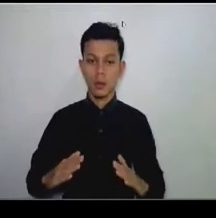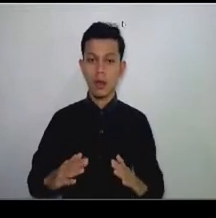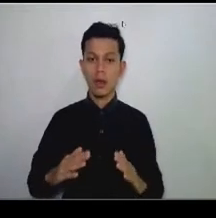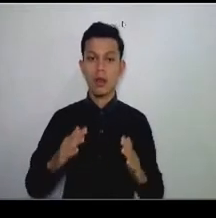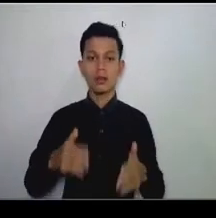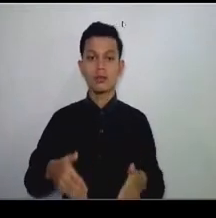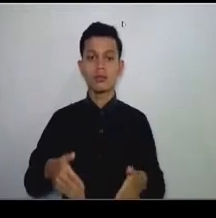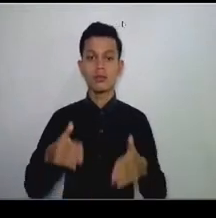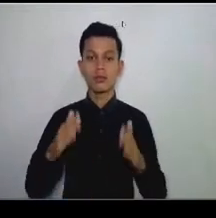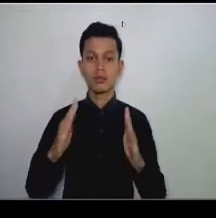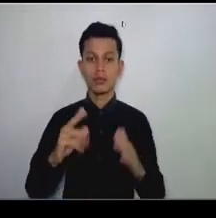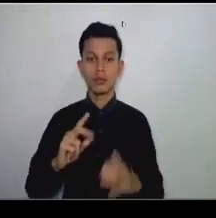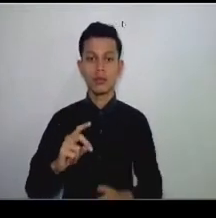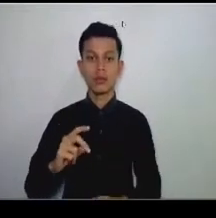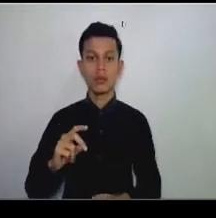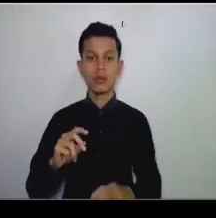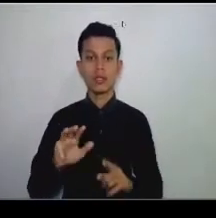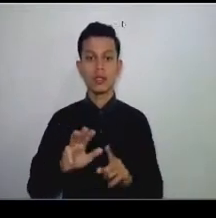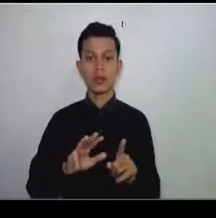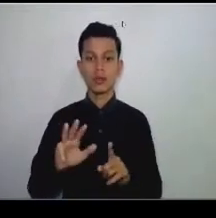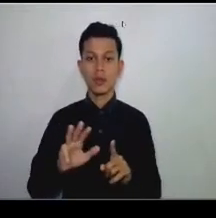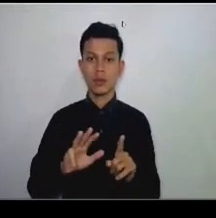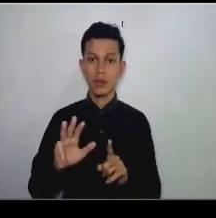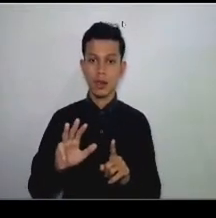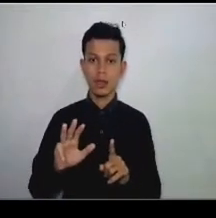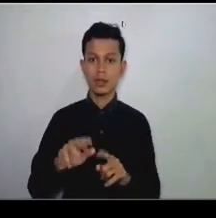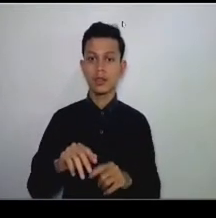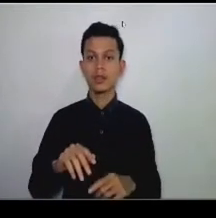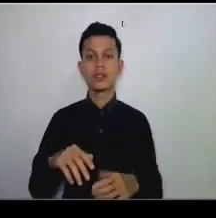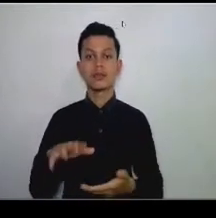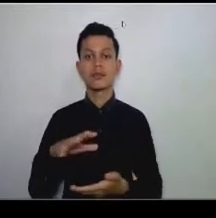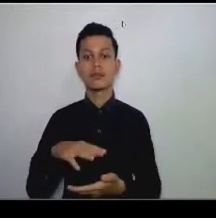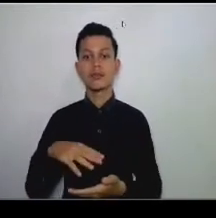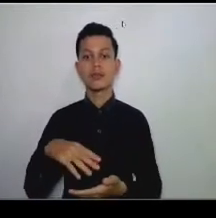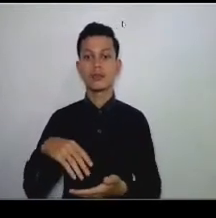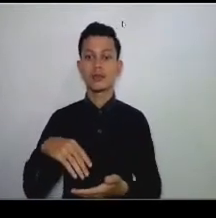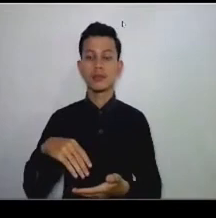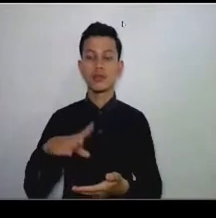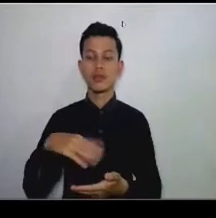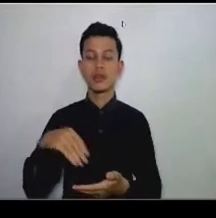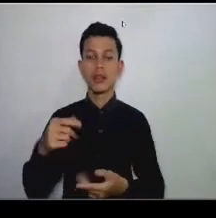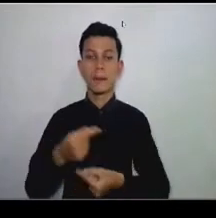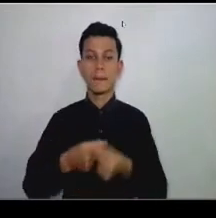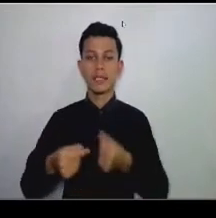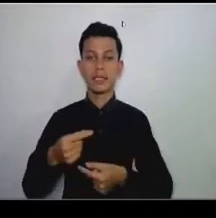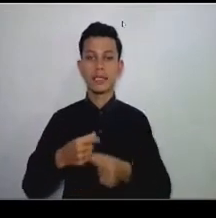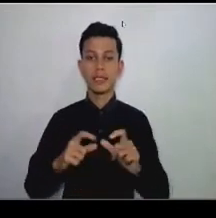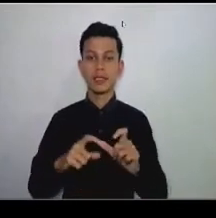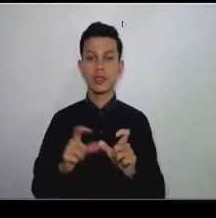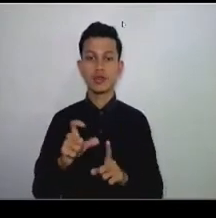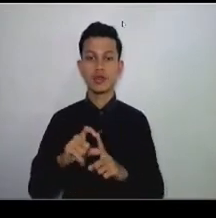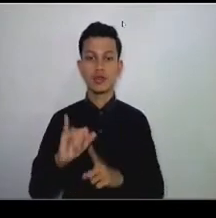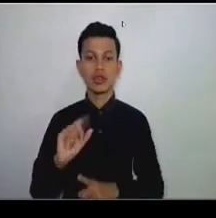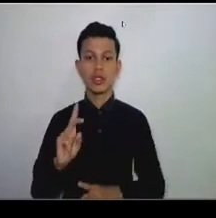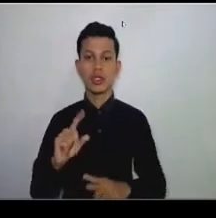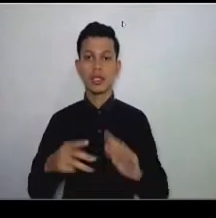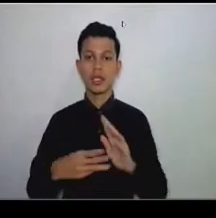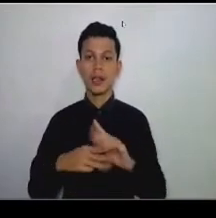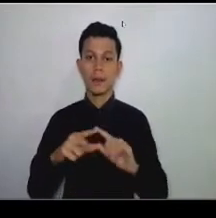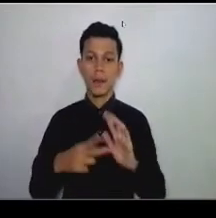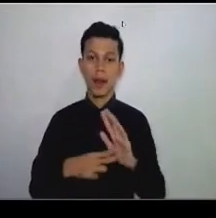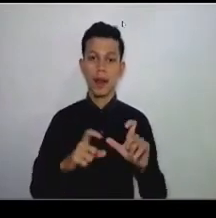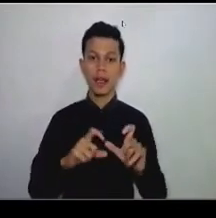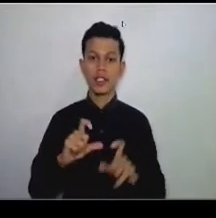eh 19 floor Sudiman center Sudiman Central business district or SCBD